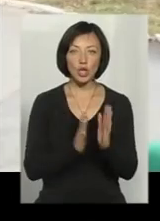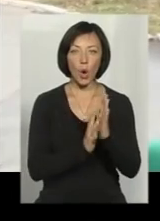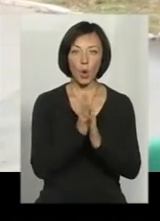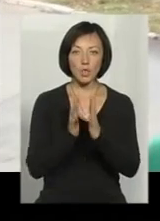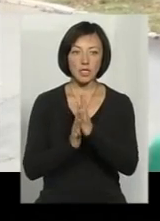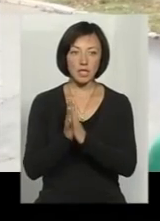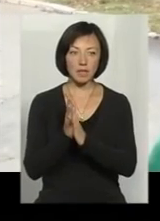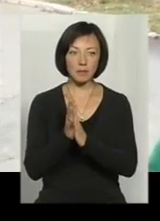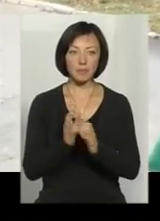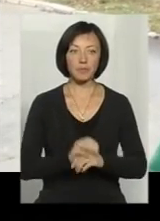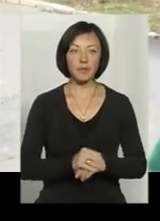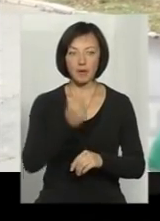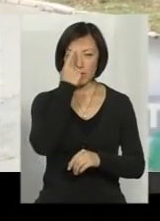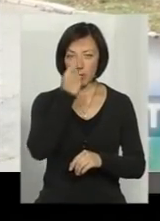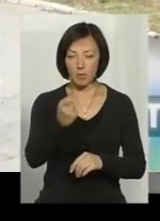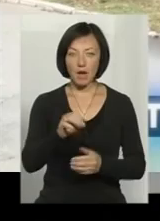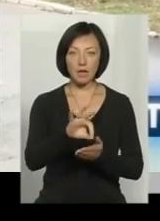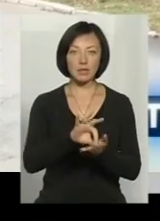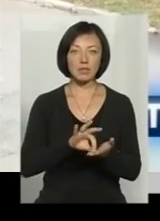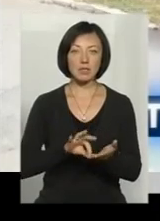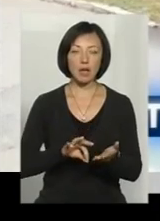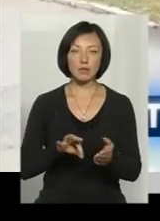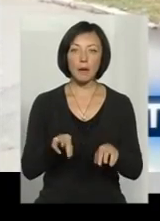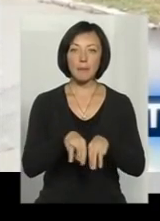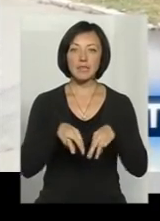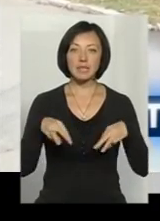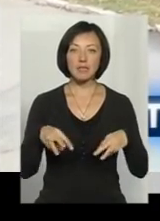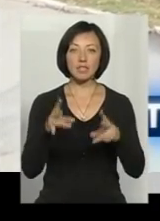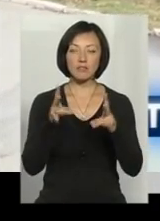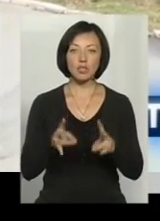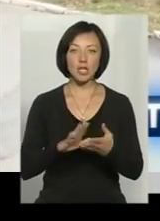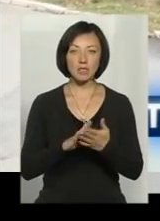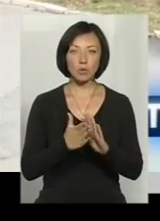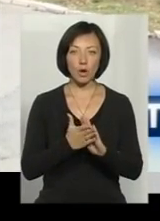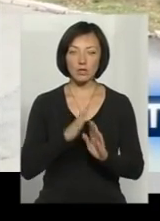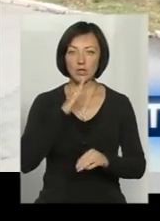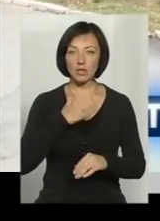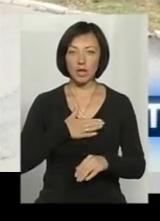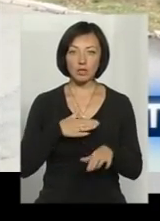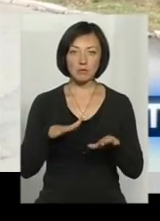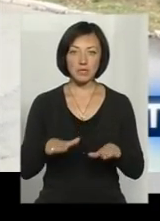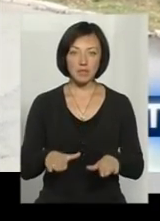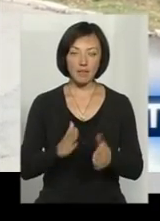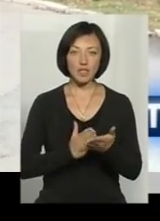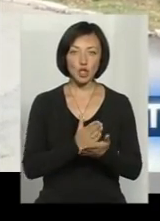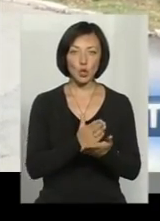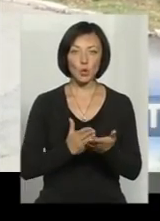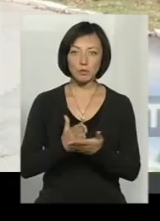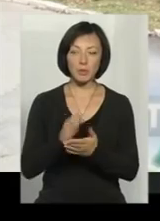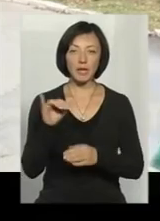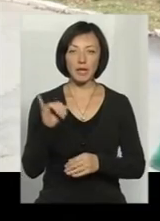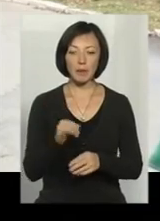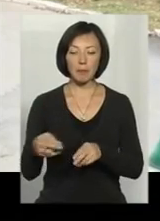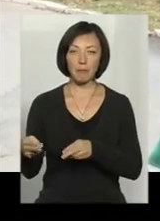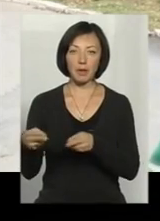Попередили зразу ж Міністерство надзвичайної ситуації, наші місцеві служби, і вони